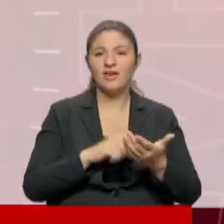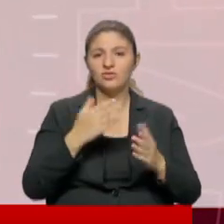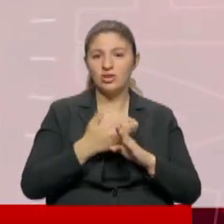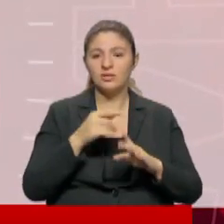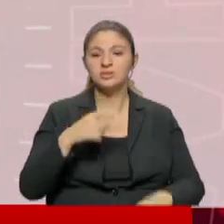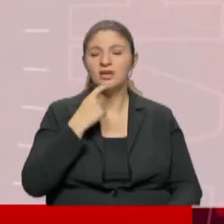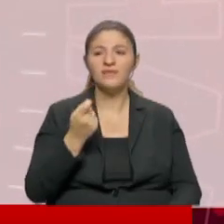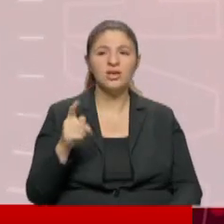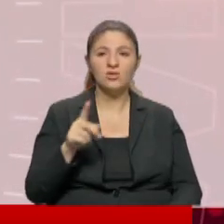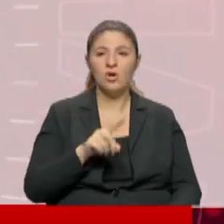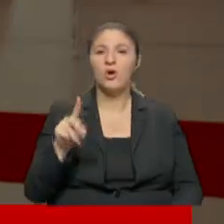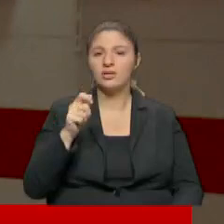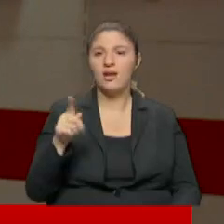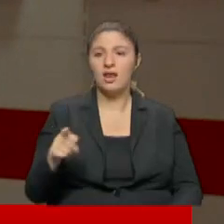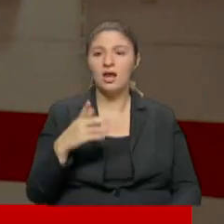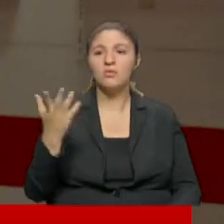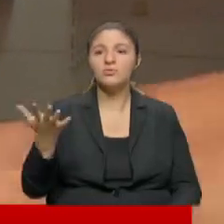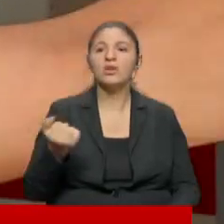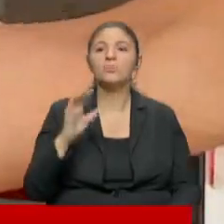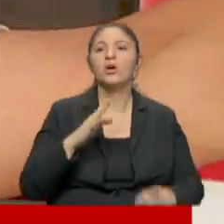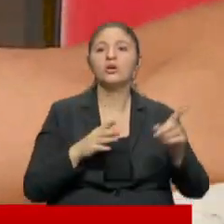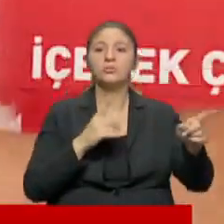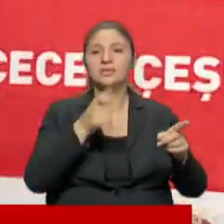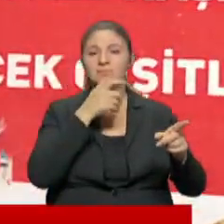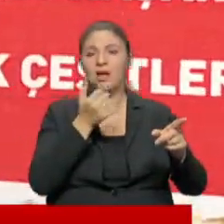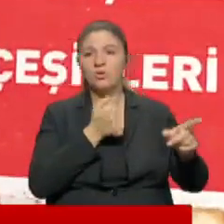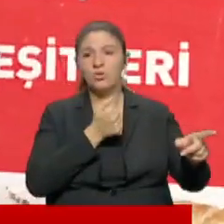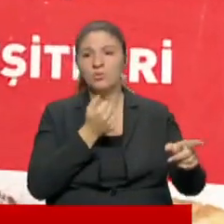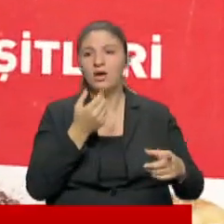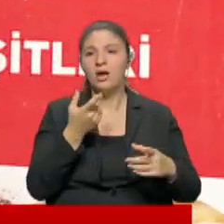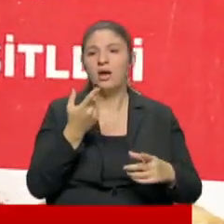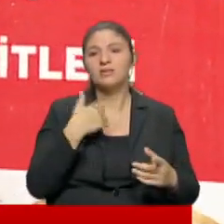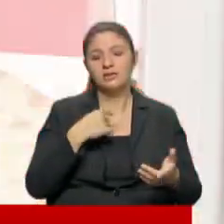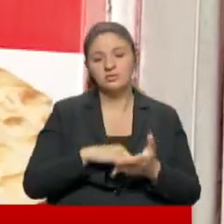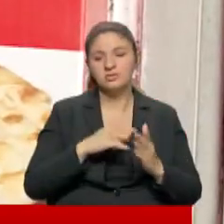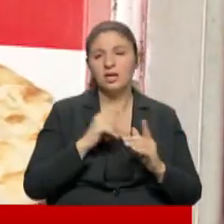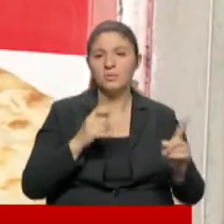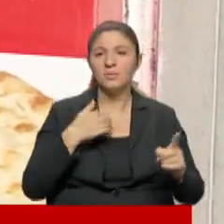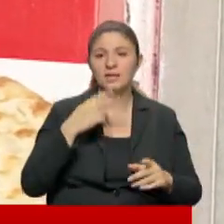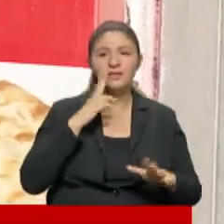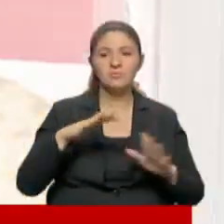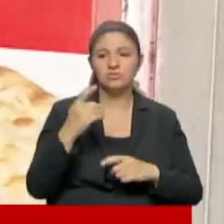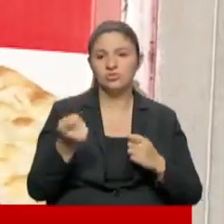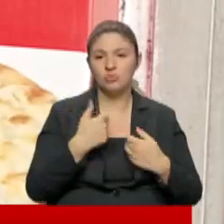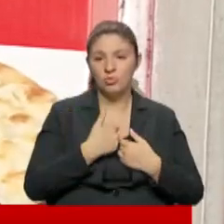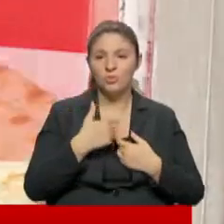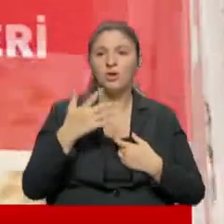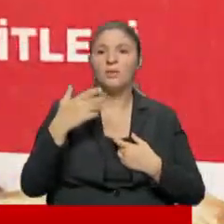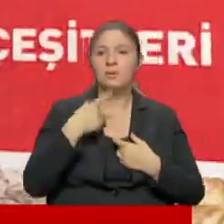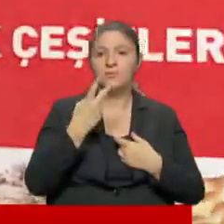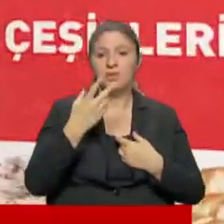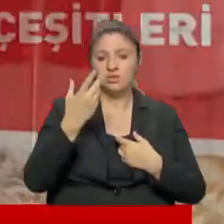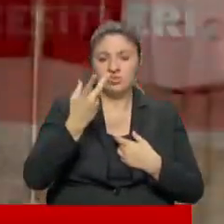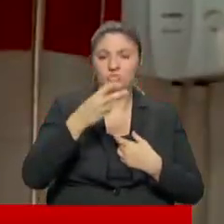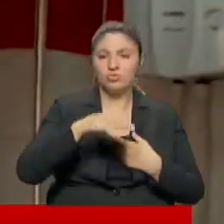dönerin bu yılki fiyatı 17 lira. Bunu da alamıyor, gidiyor oradan bir tane simit alıyor. Açlığını gideriyor çocuk ya. Ben temizlik personeli. 2 tane çocuğum var.